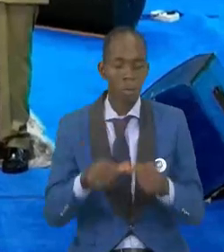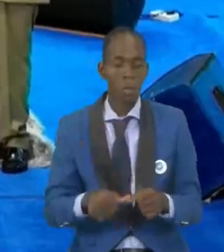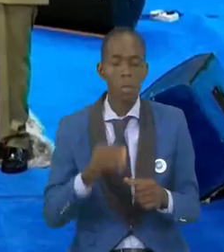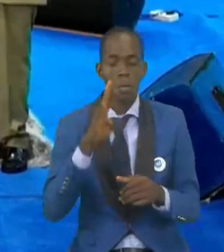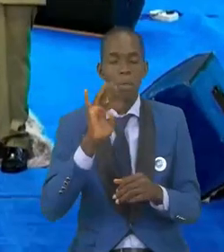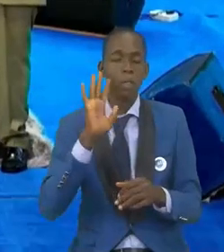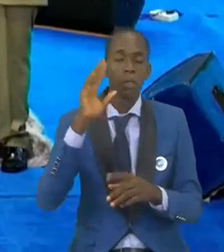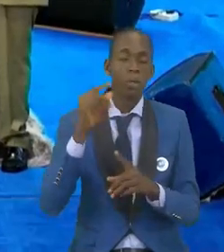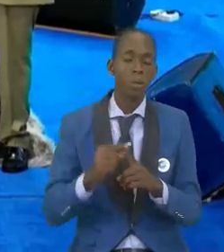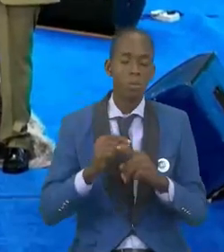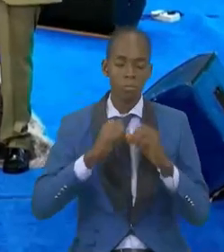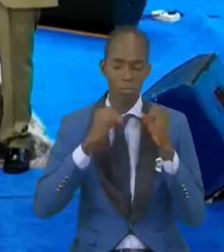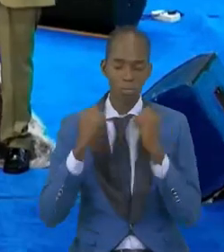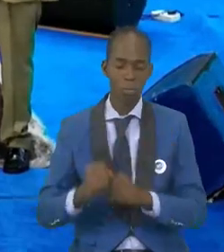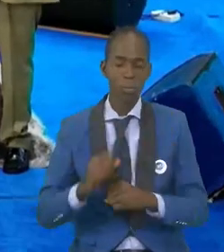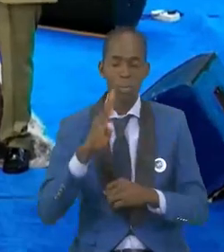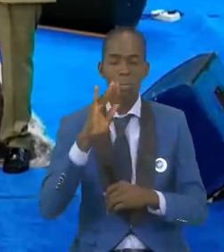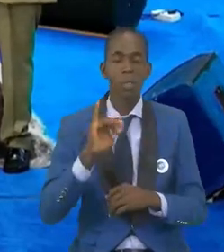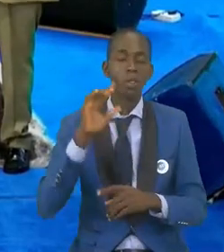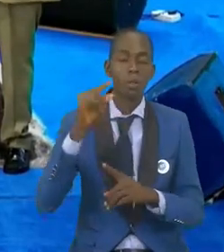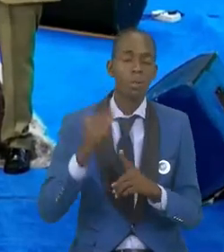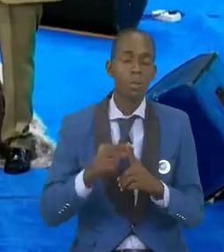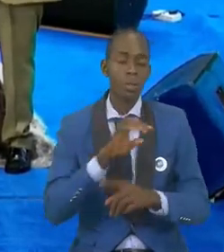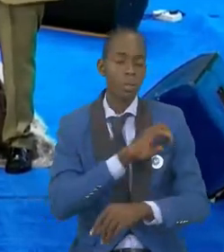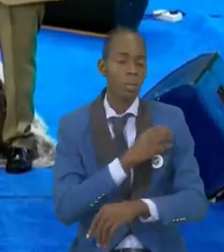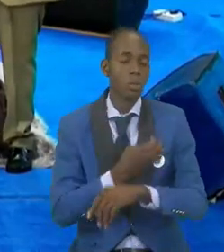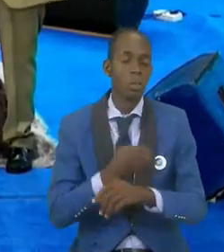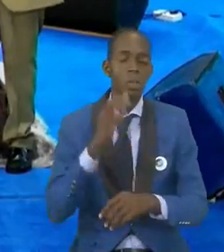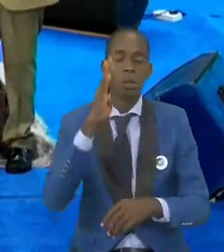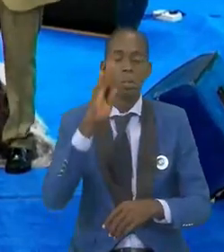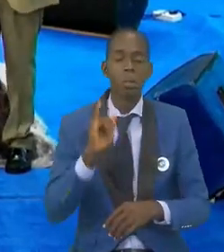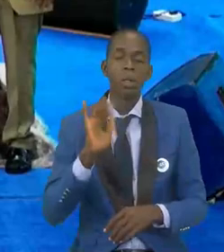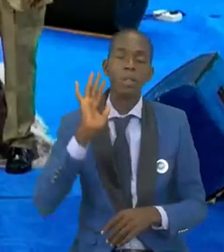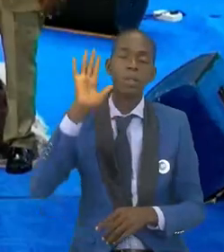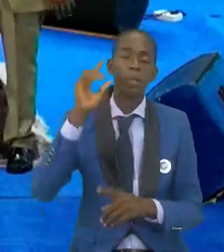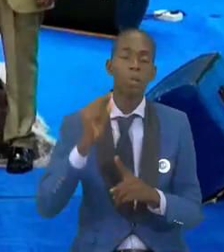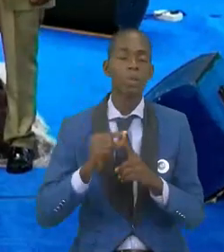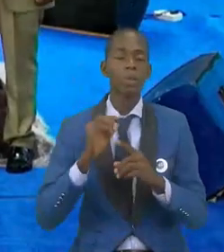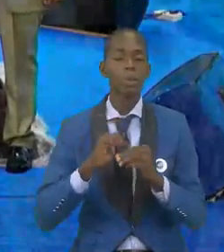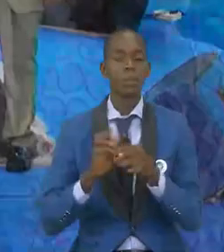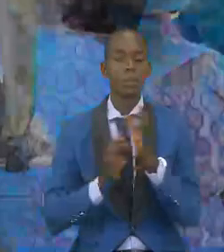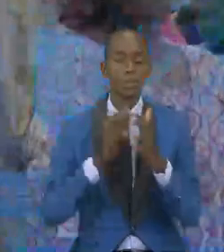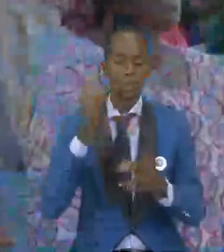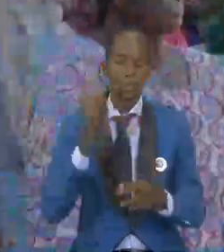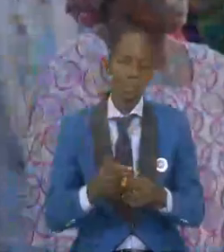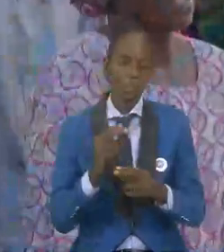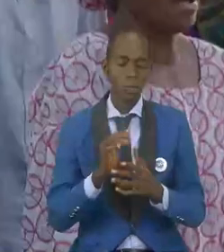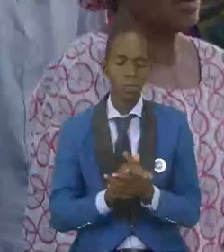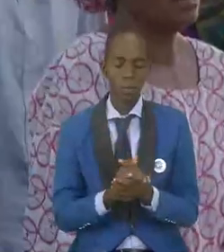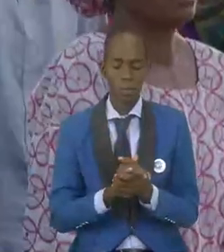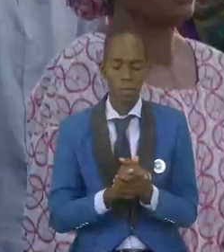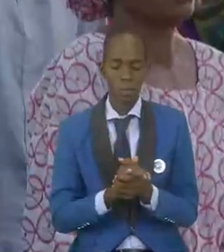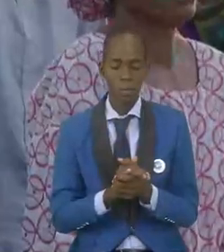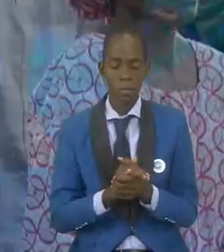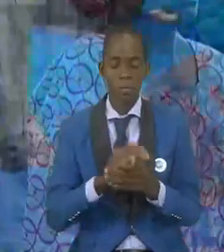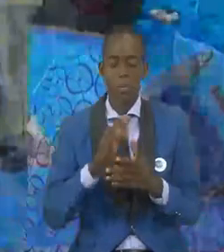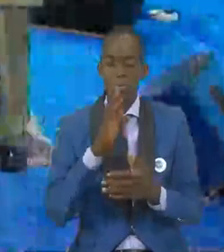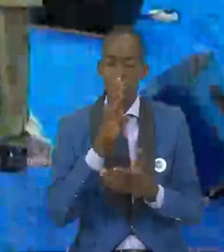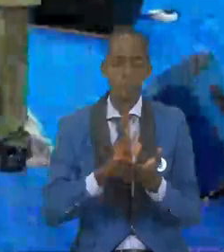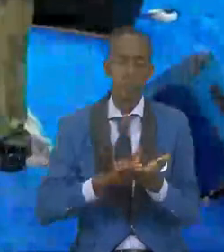pour que nous puissions demeurer par ta parole fortifiée par ta parole énergéticienne